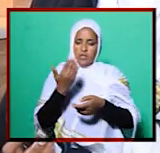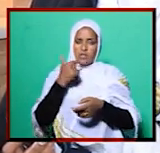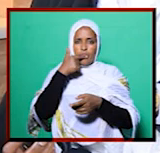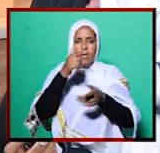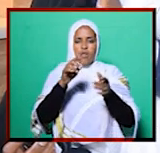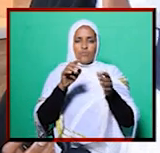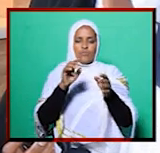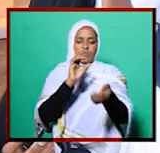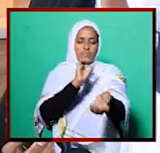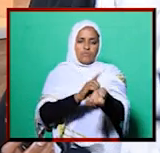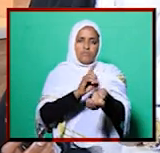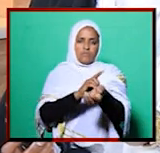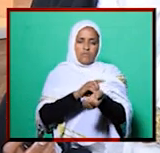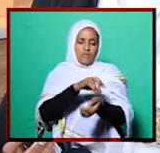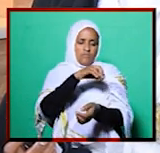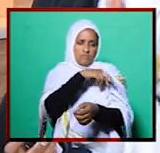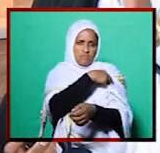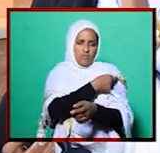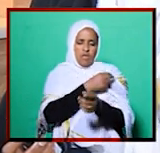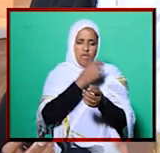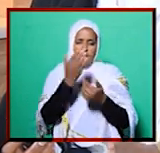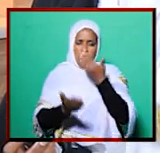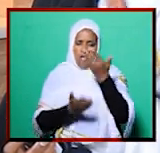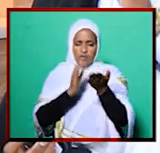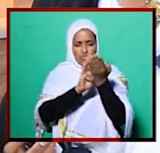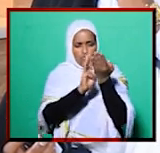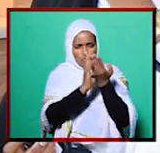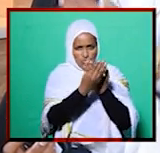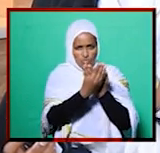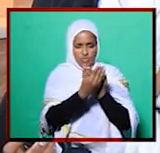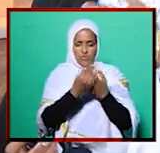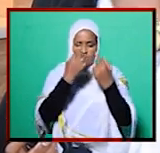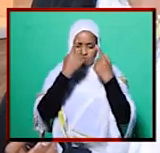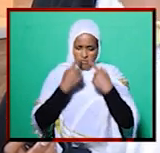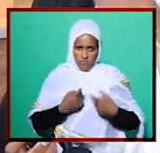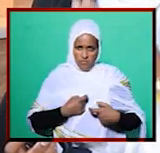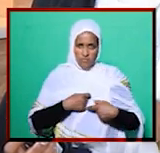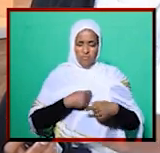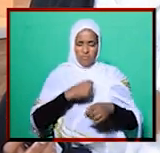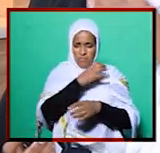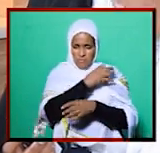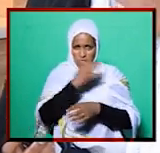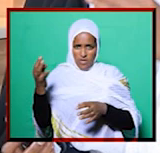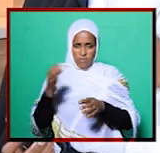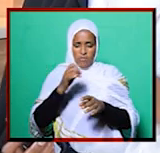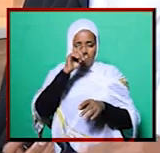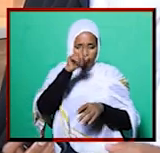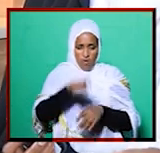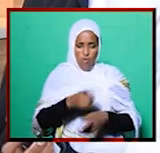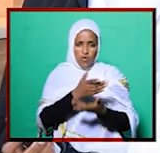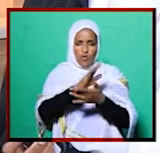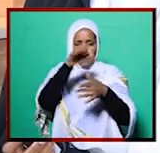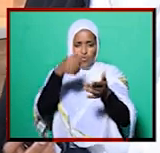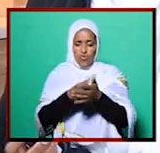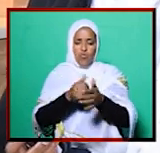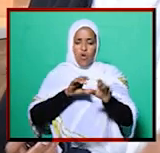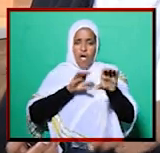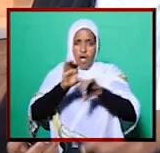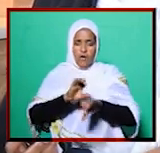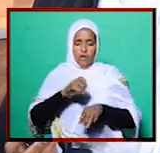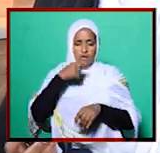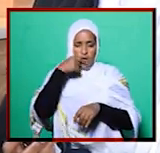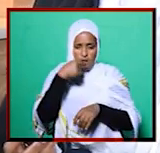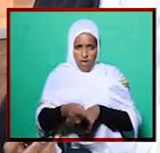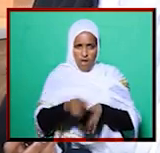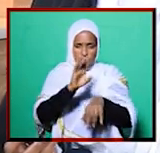አገልግሎት አስታማ አስተምራ በሚገባ ነገር የሚገባውን ነገር ሁሉ አድርጋለት ቤተ ክርስቲያን እምቢ